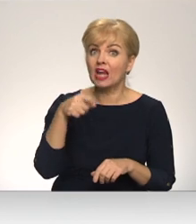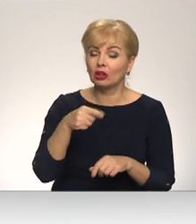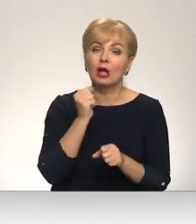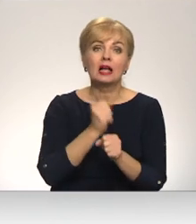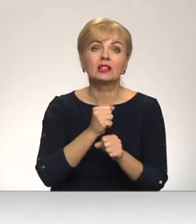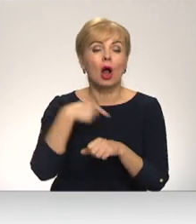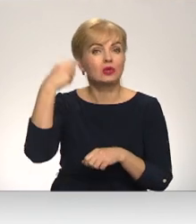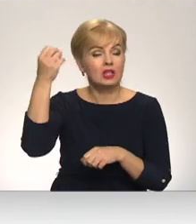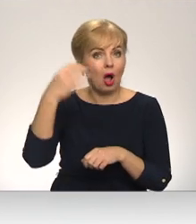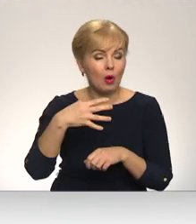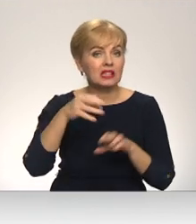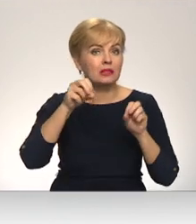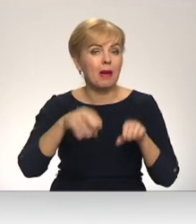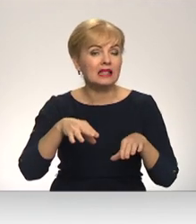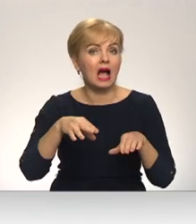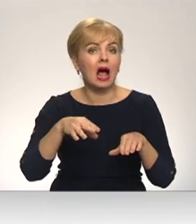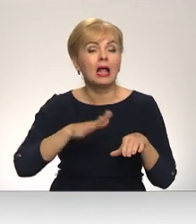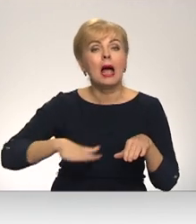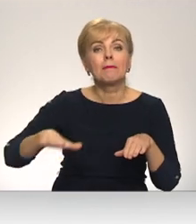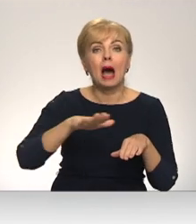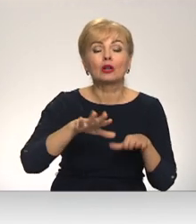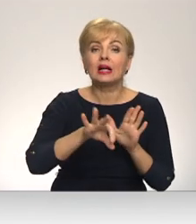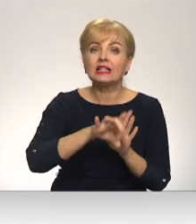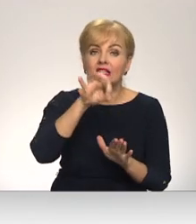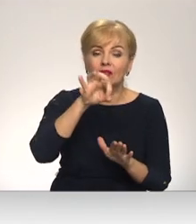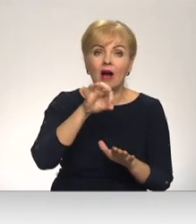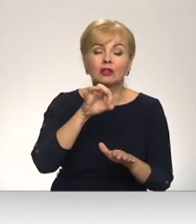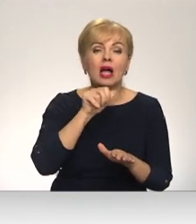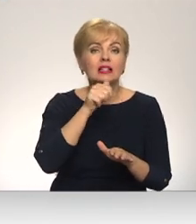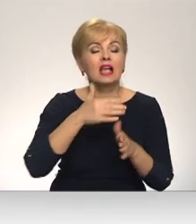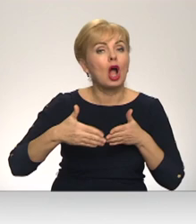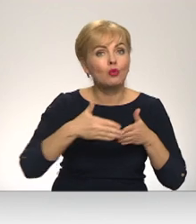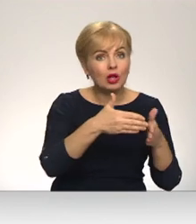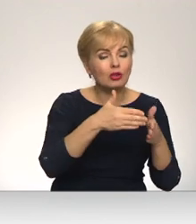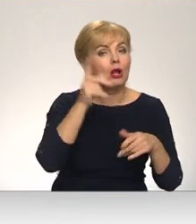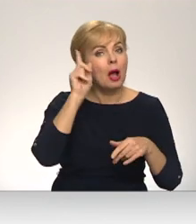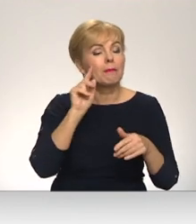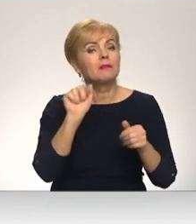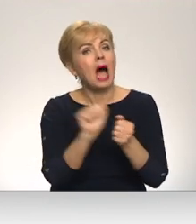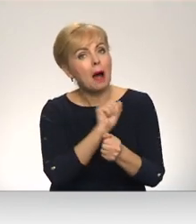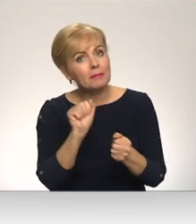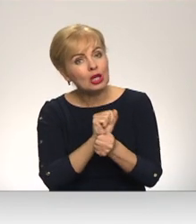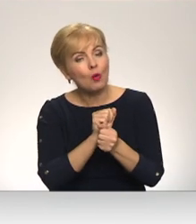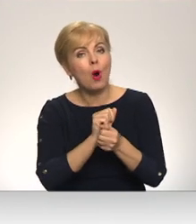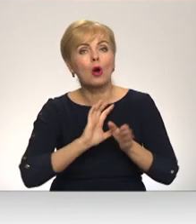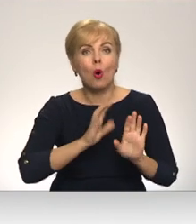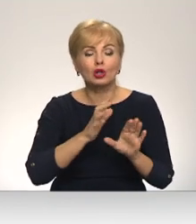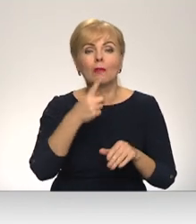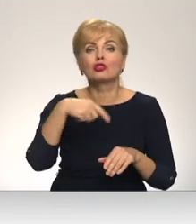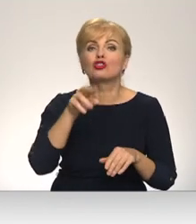darbojās saules kolektoru parks. Pašvaldības gan izvēloties tā saucamo zaļo kursu, bet ar daudz zināmāku kurināmo, kā piemēram